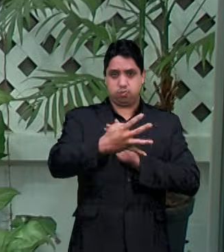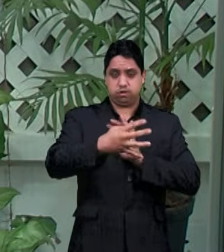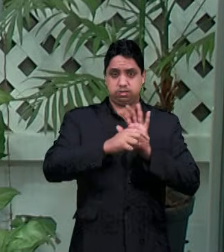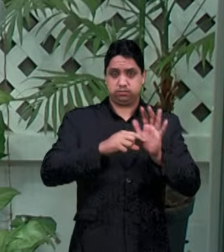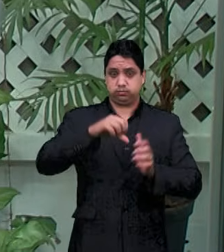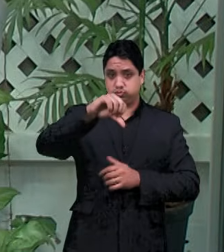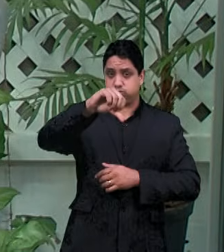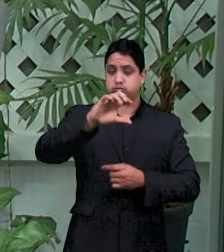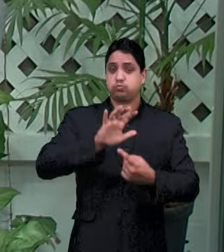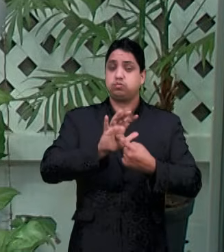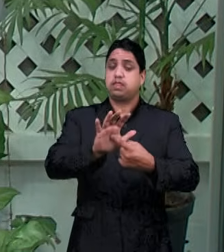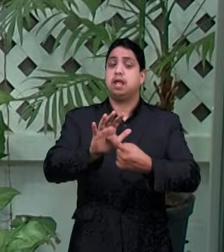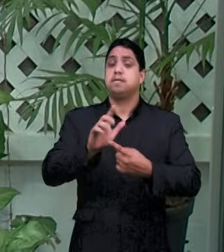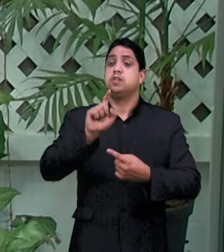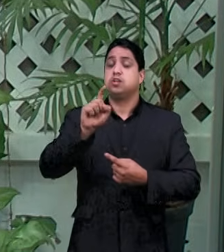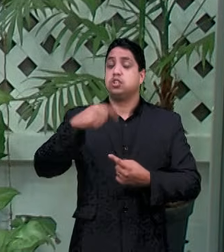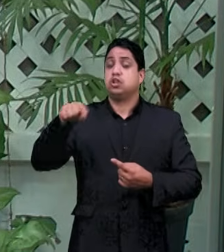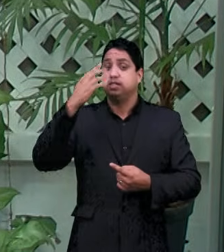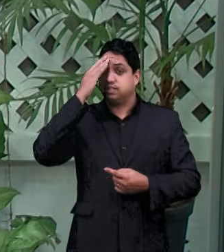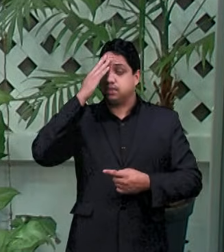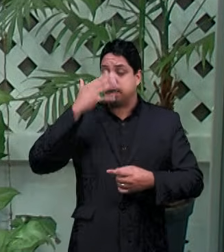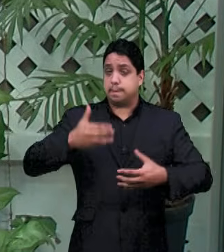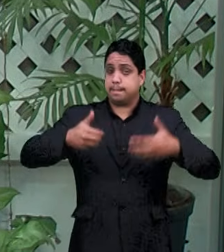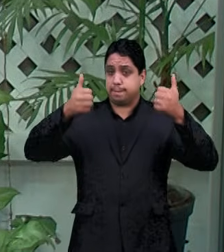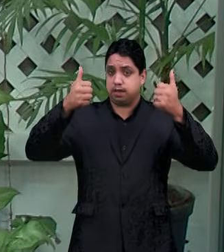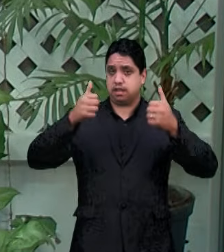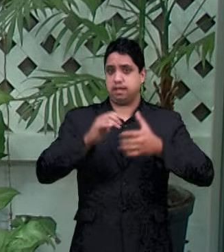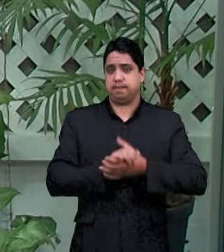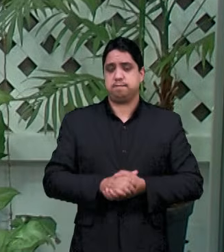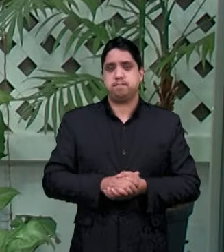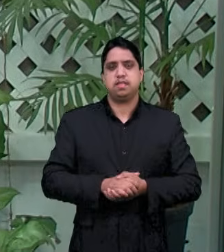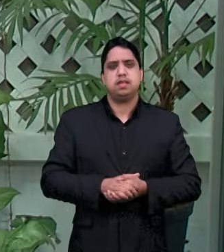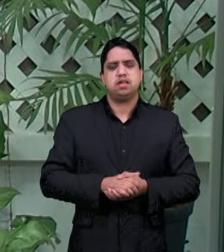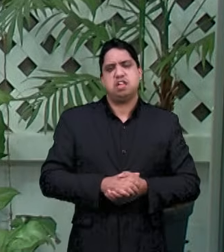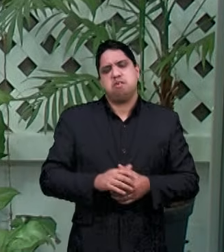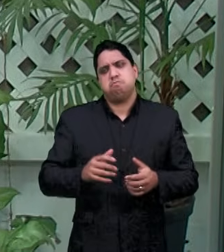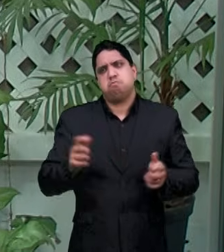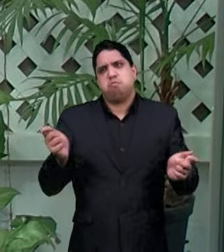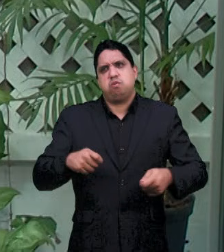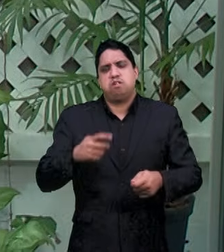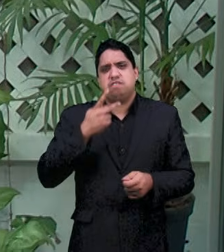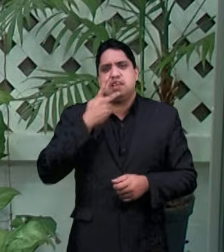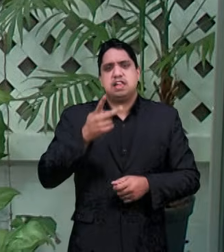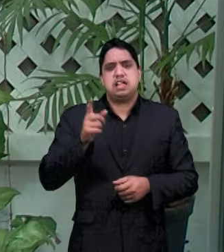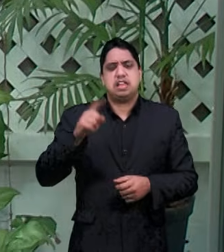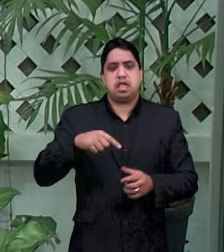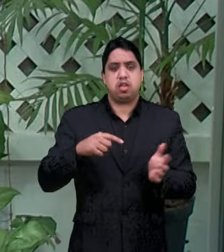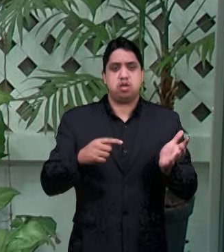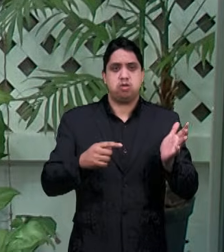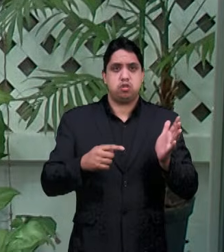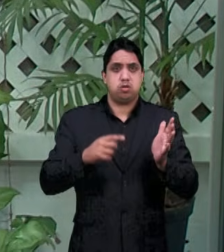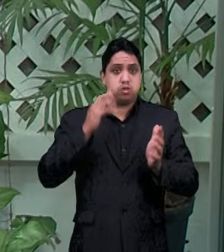verset 9, nous pouvons même dire qu'il y a une version biblique,